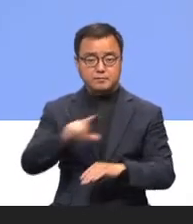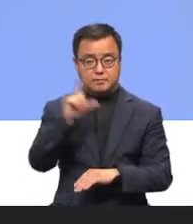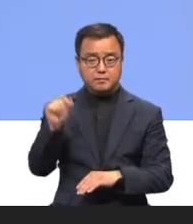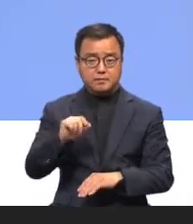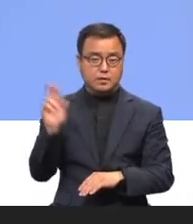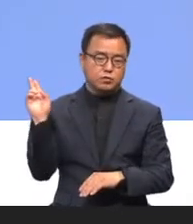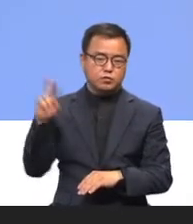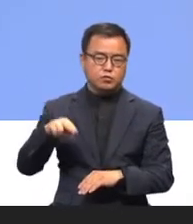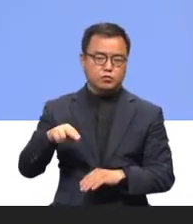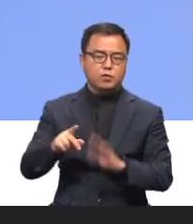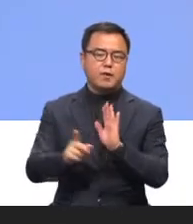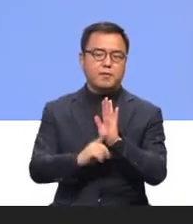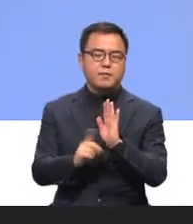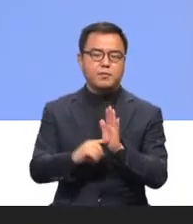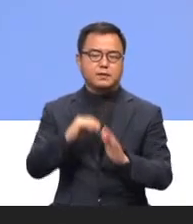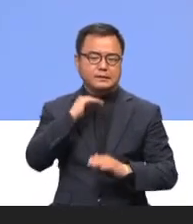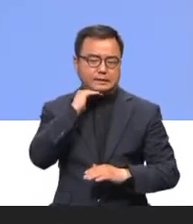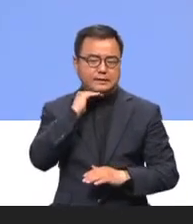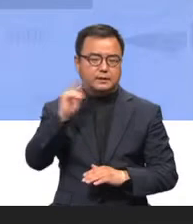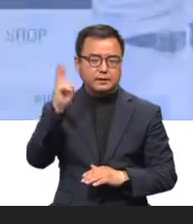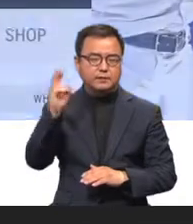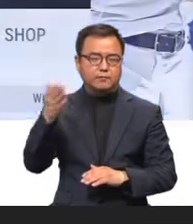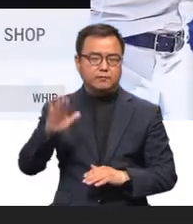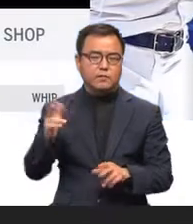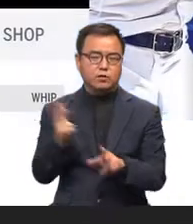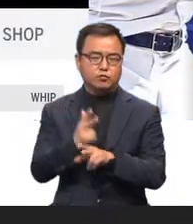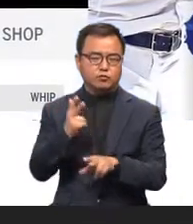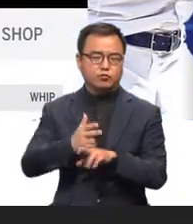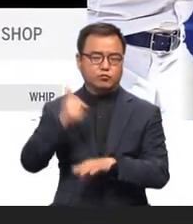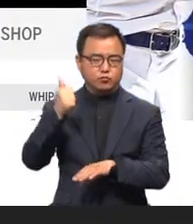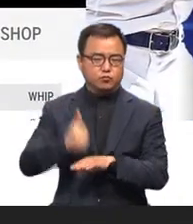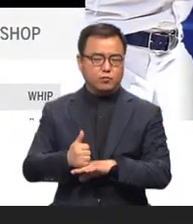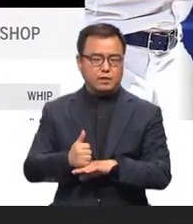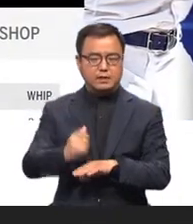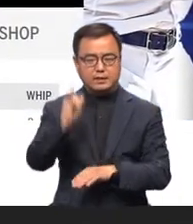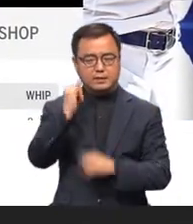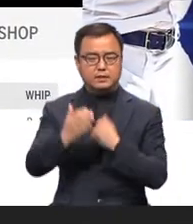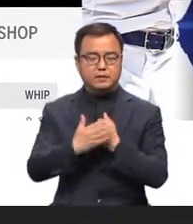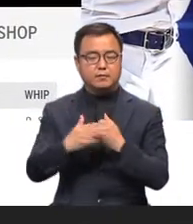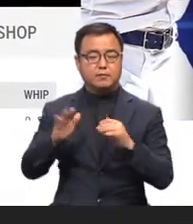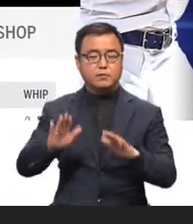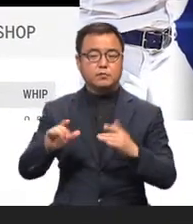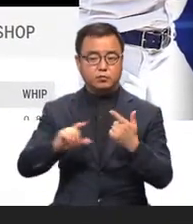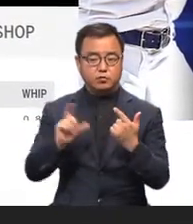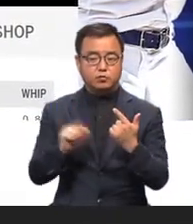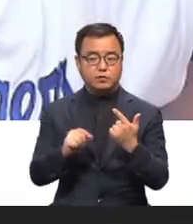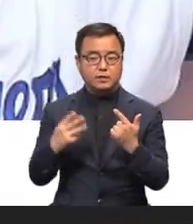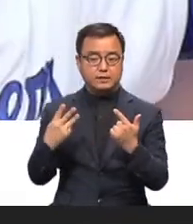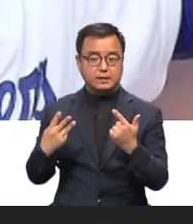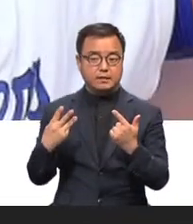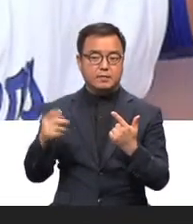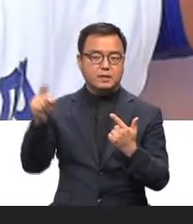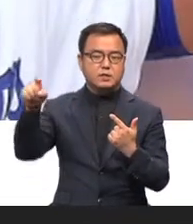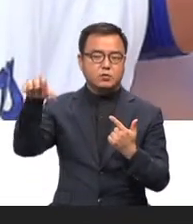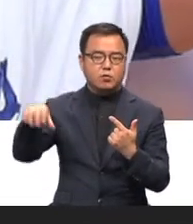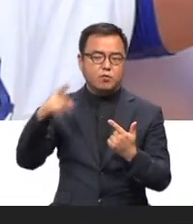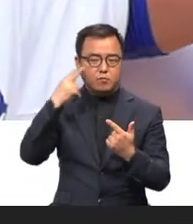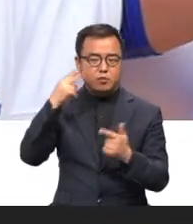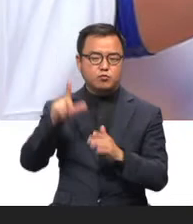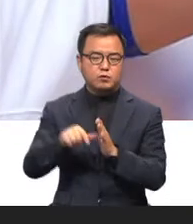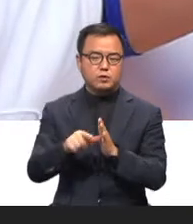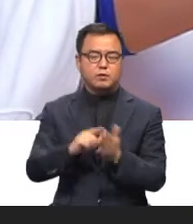발표 기다리시는 분들 많을 텐데 지금 주말이 끼어 있기 때문에 지금 현지 시각으로 6월 3일에 발표될 예정입니다.